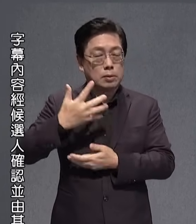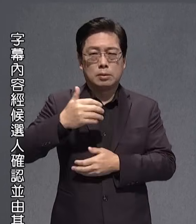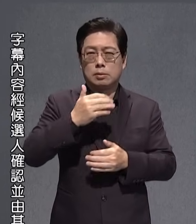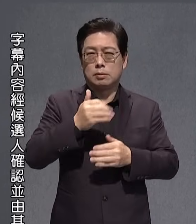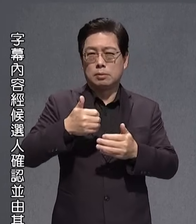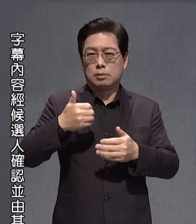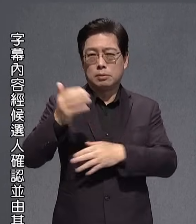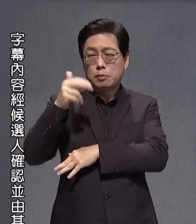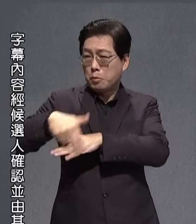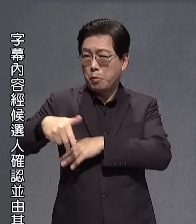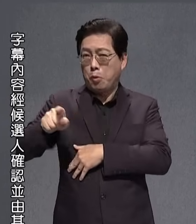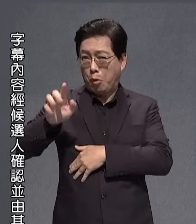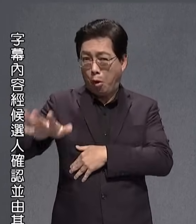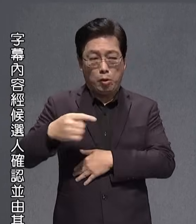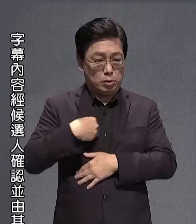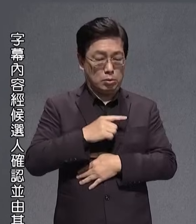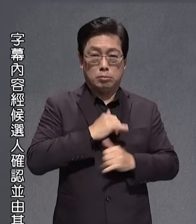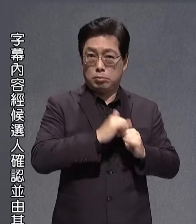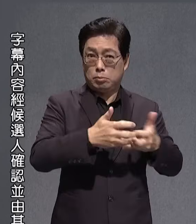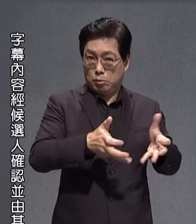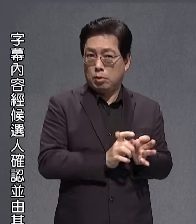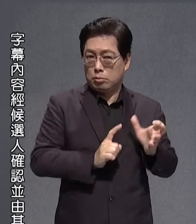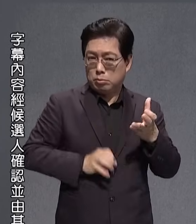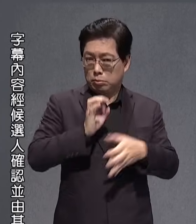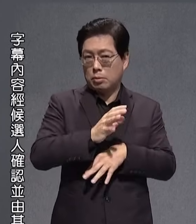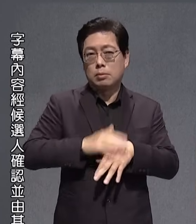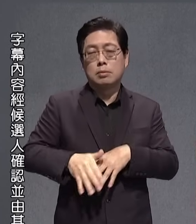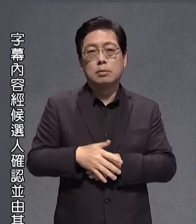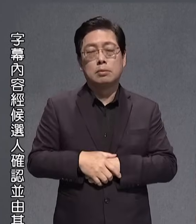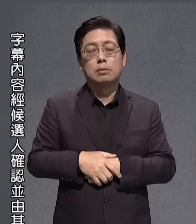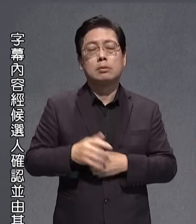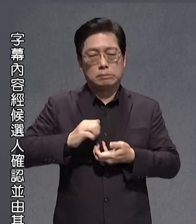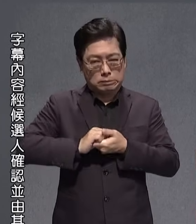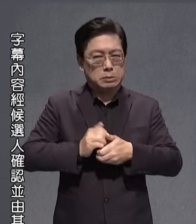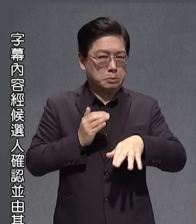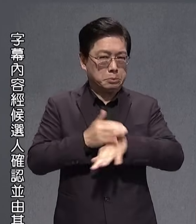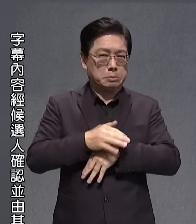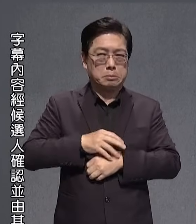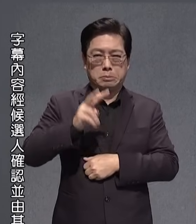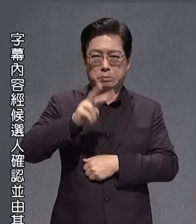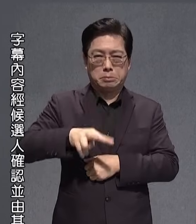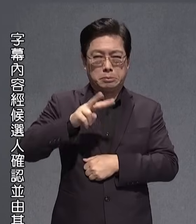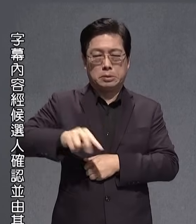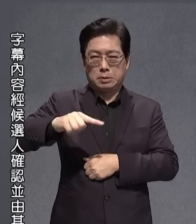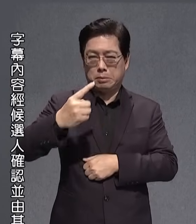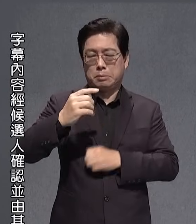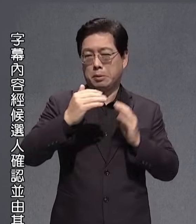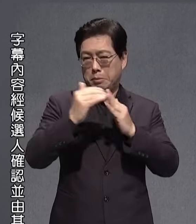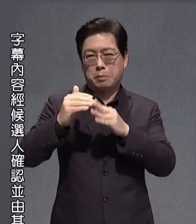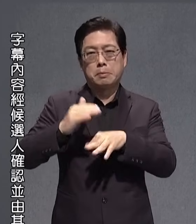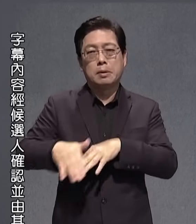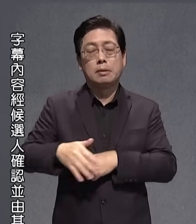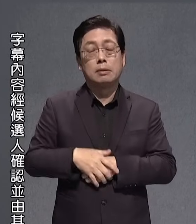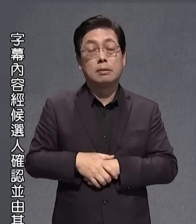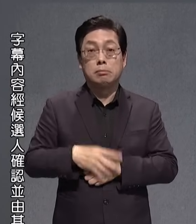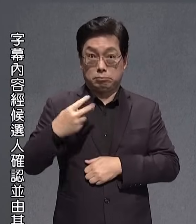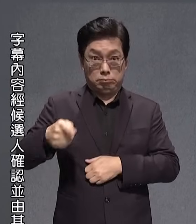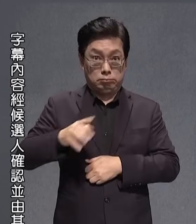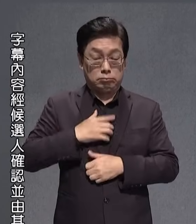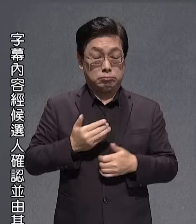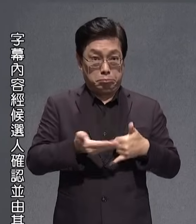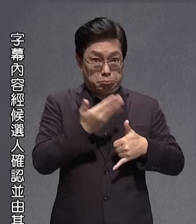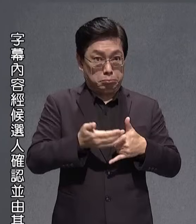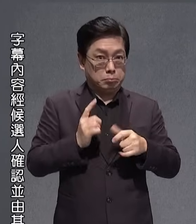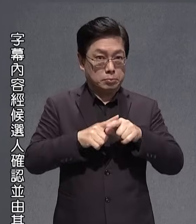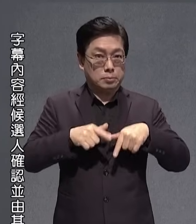的，也有我们民间会投资的，所以绝对会超过2100户，而且那是一个北台湾